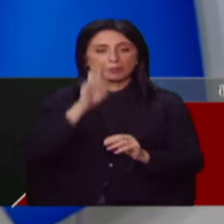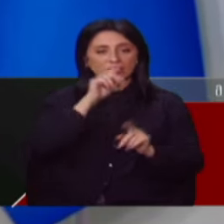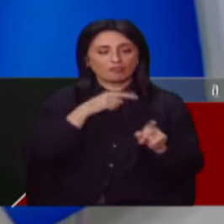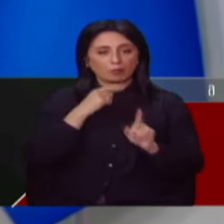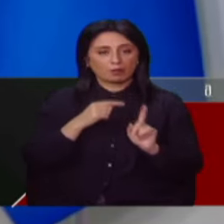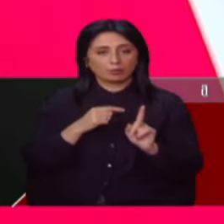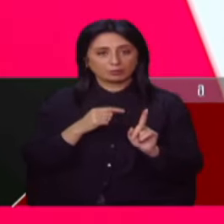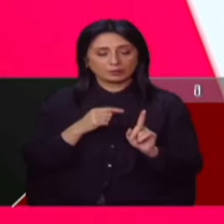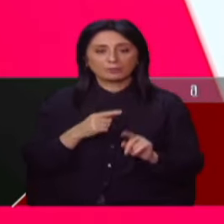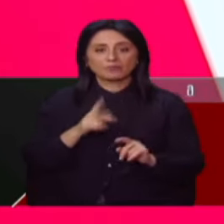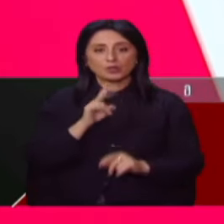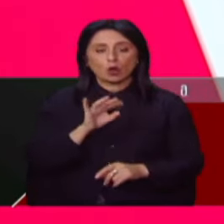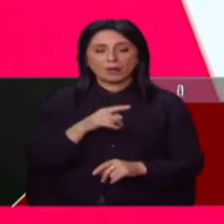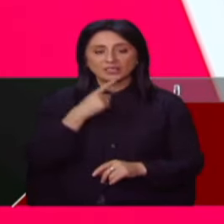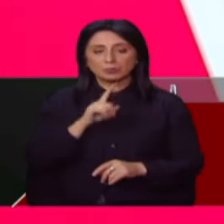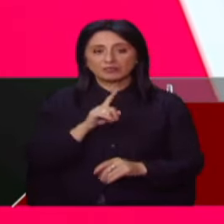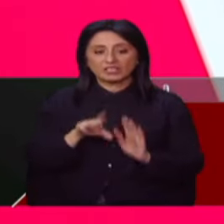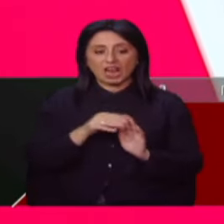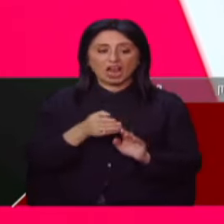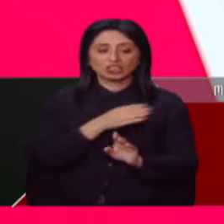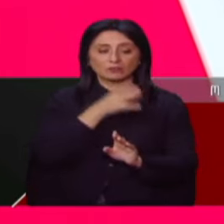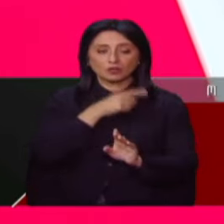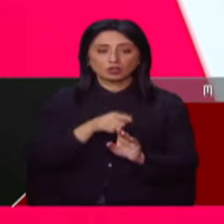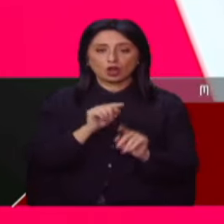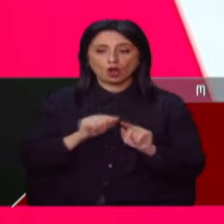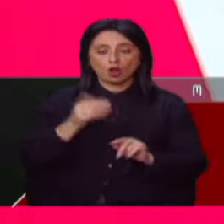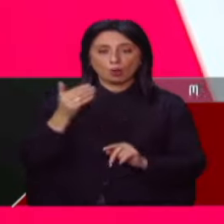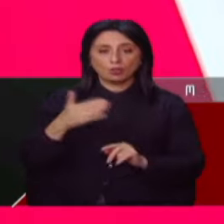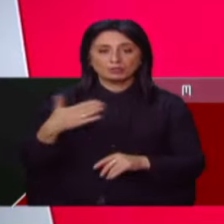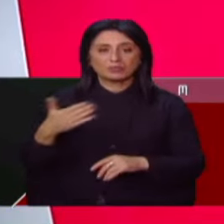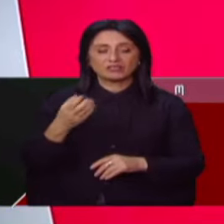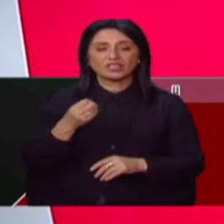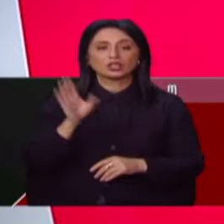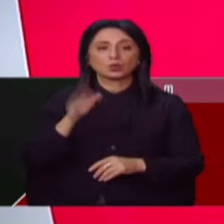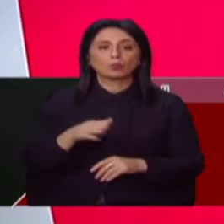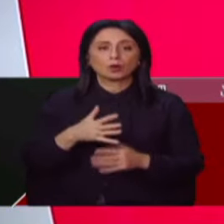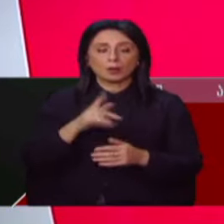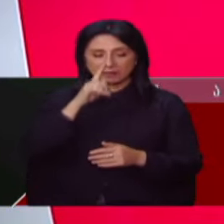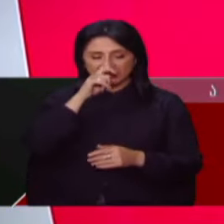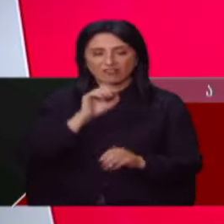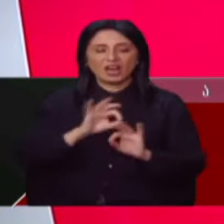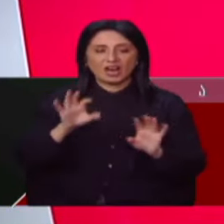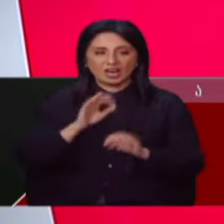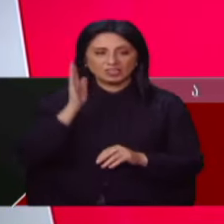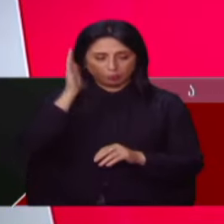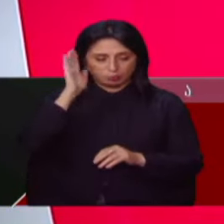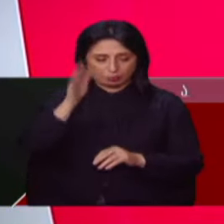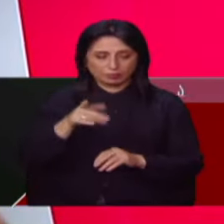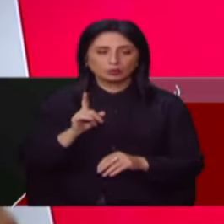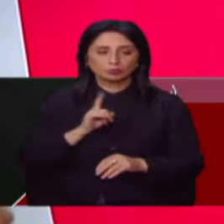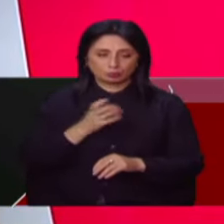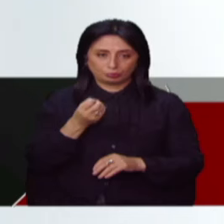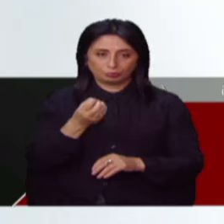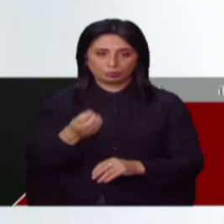მთავრობის მეთაურისთვის. ირაკლი კობახიძე არჩევნებამდე პერიოდში ოპონენტების მხრიდან კიდევ უფრო მწვავე განცხადებების დაფიქსირებას